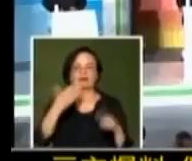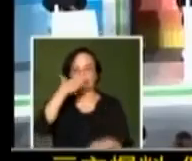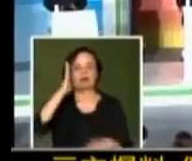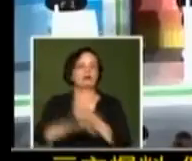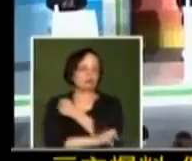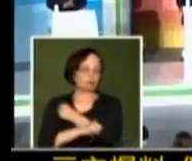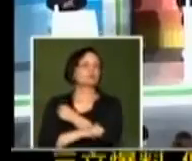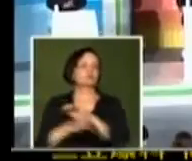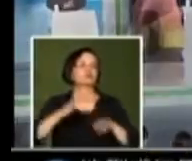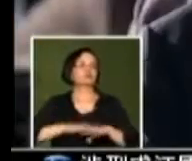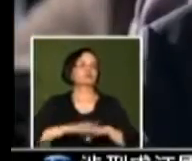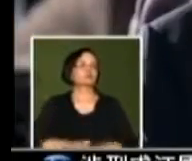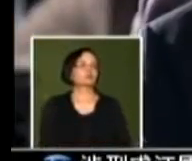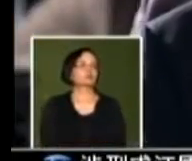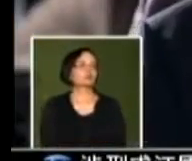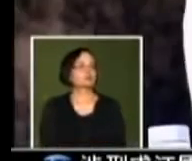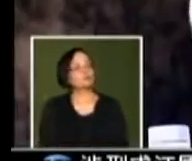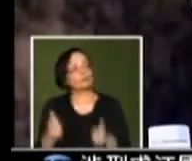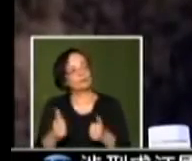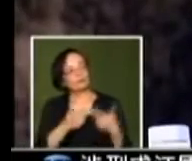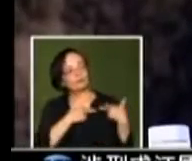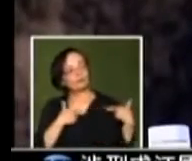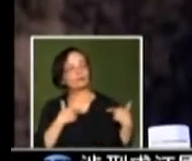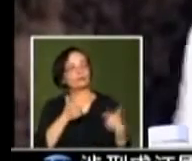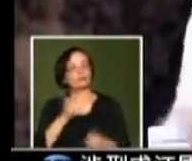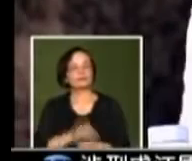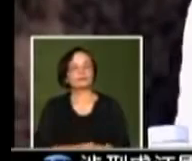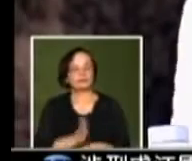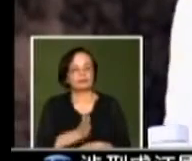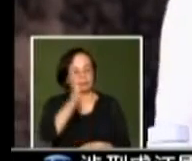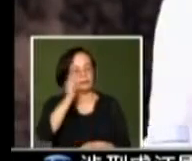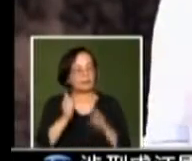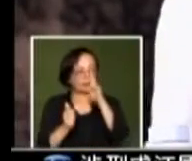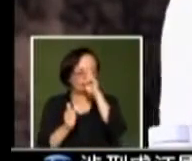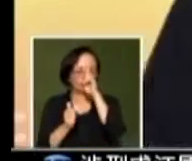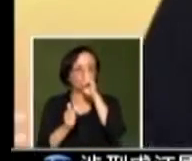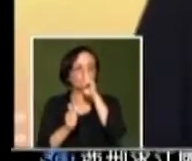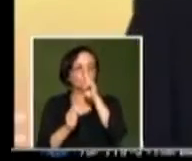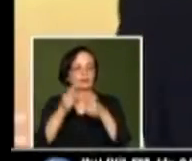谢蔡同荣先生。好，继续同样问题，也请许信良先生回答，同样3分钟。